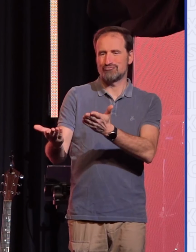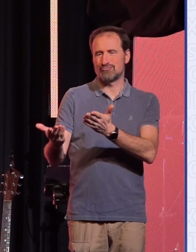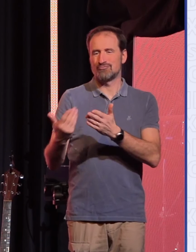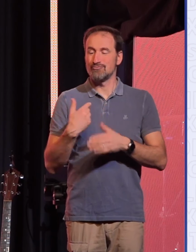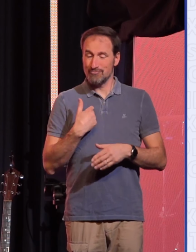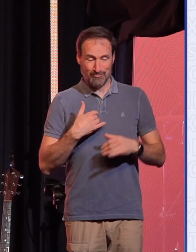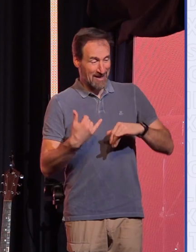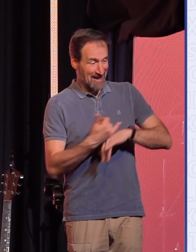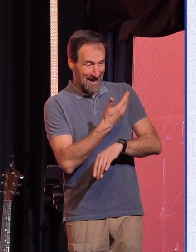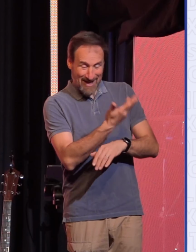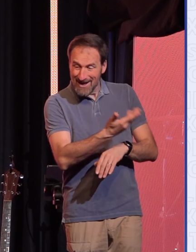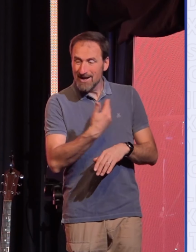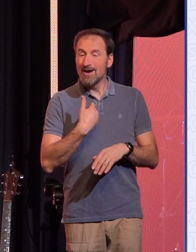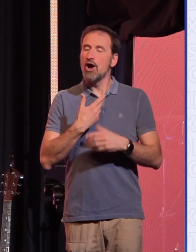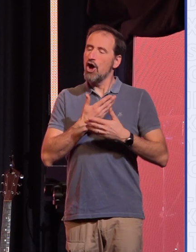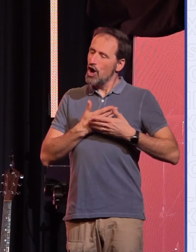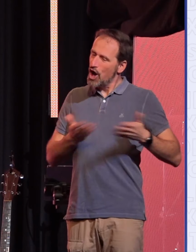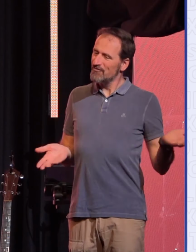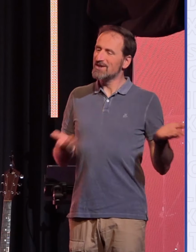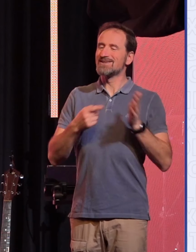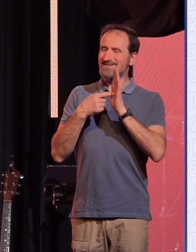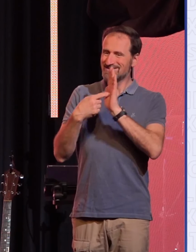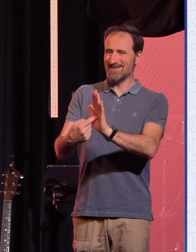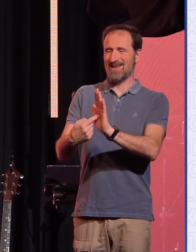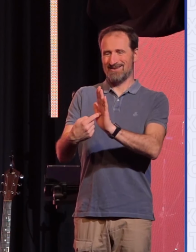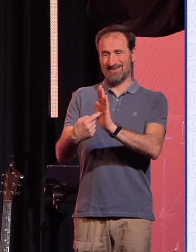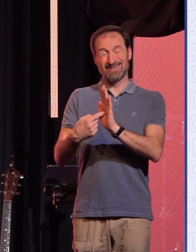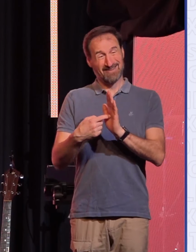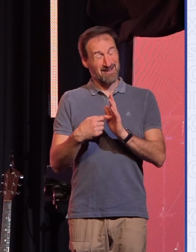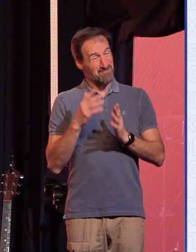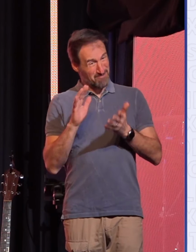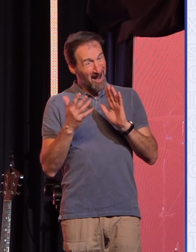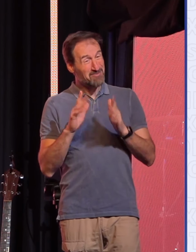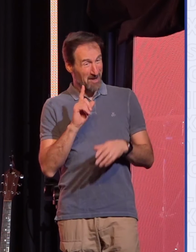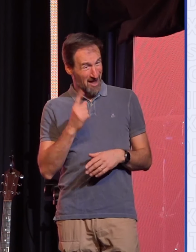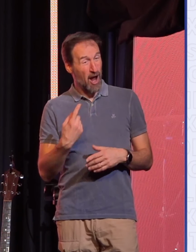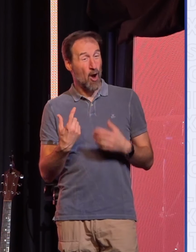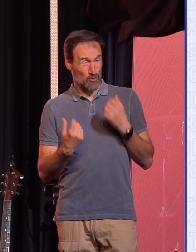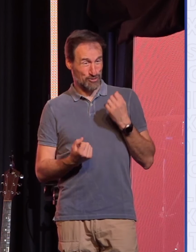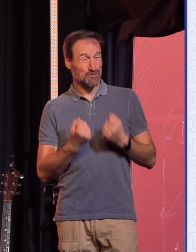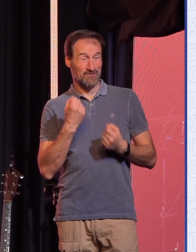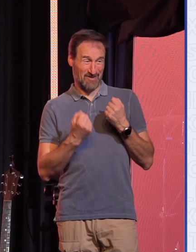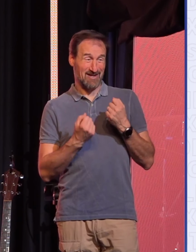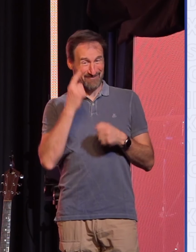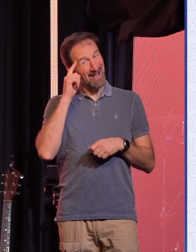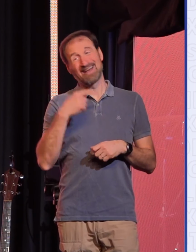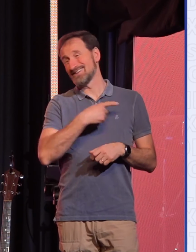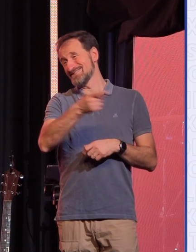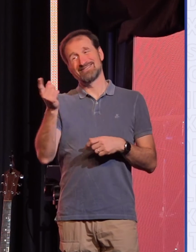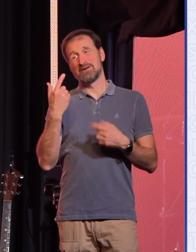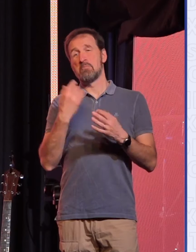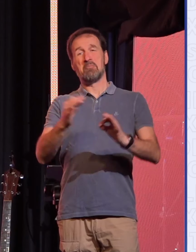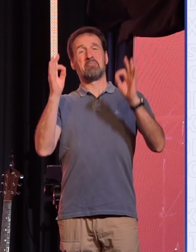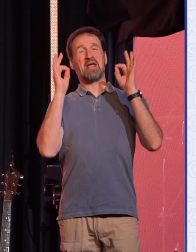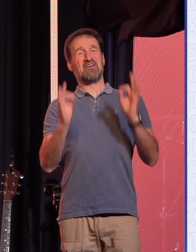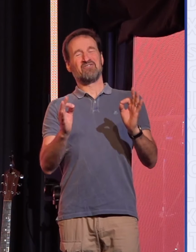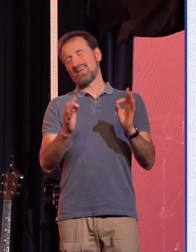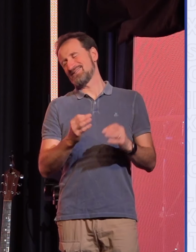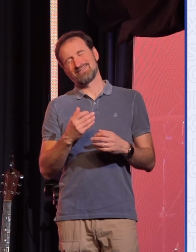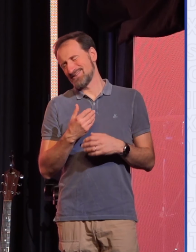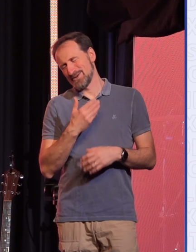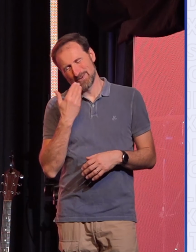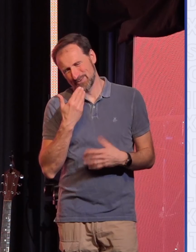lernen. Das ist manchmal echt herausfordernd, weil kein Mensch ist perfekt, aber trotzdem, ihr seid